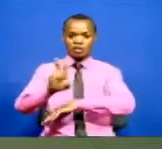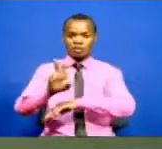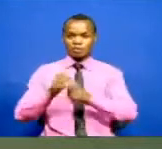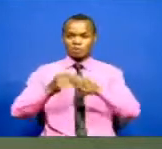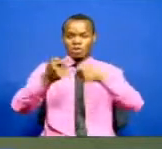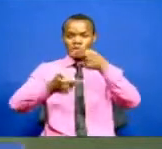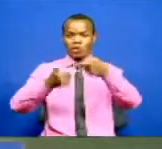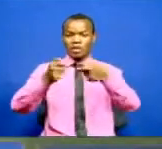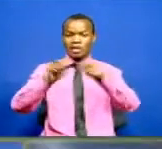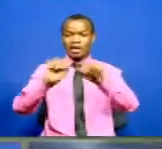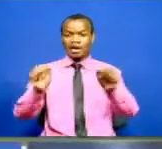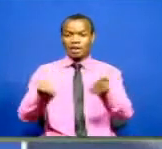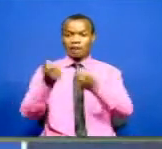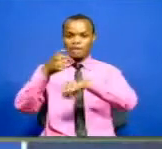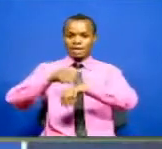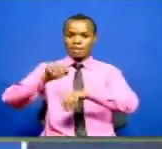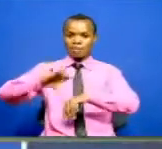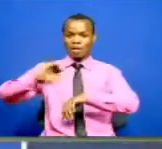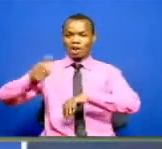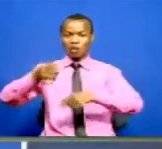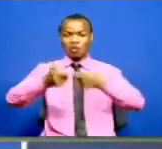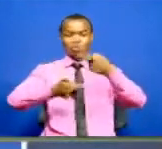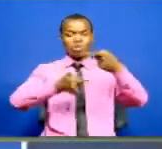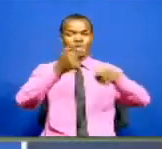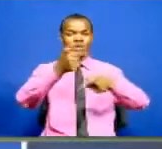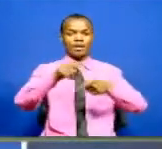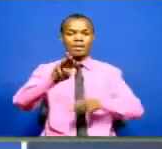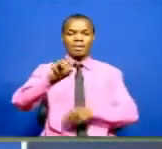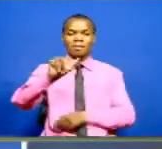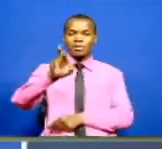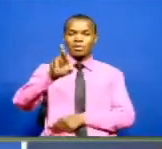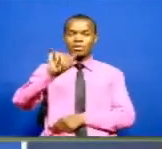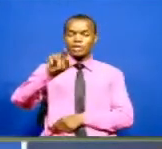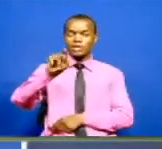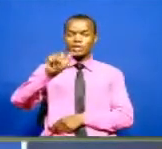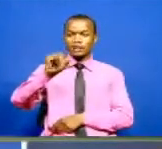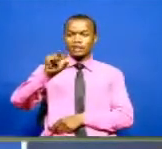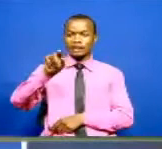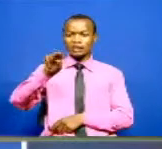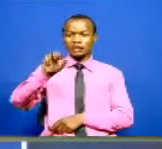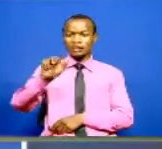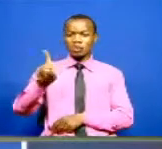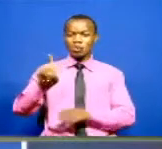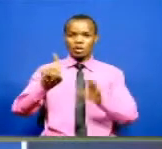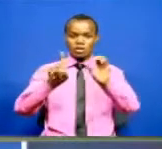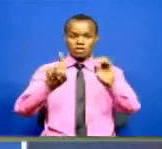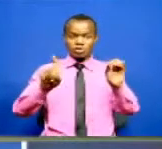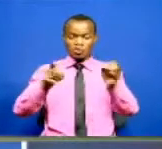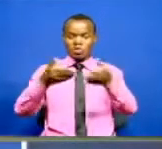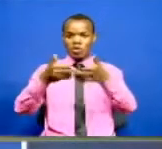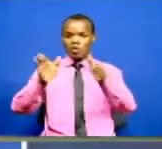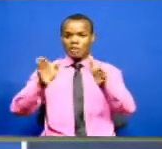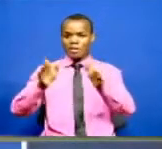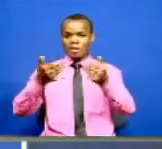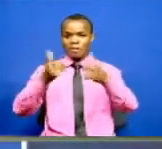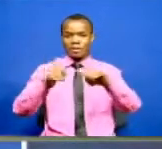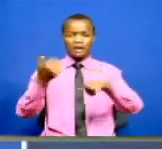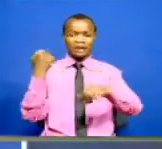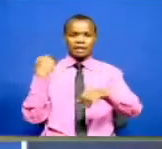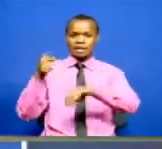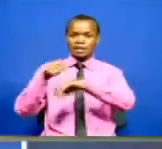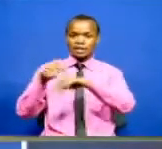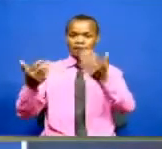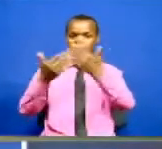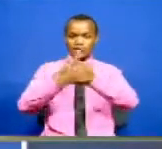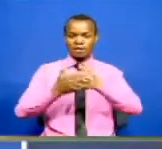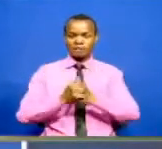unajiri siku moja baada ya Cameroon kuwashinda wenyeji Mauritania bao moja kwa bila kwenye mechi ya ufunguzi iliyochezwa jana usiku. Mechi hizo